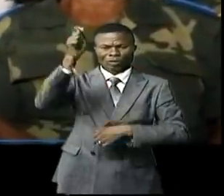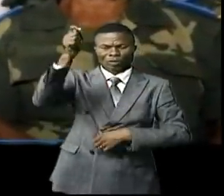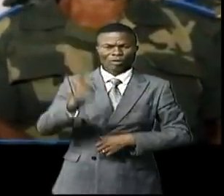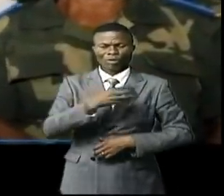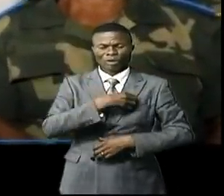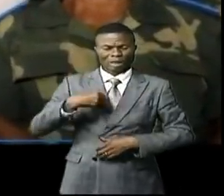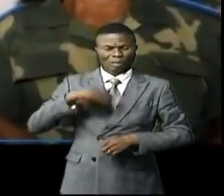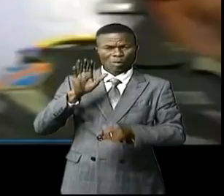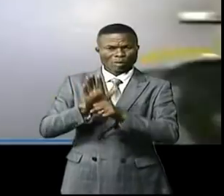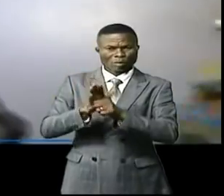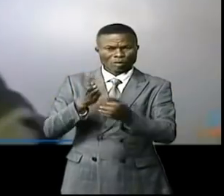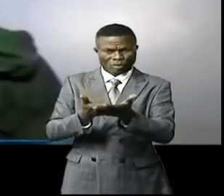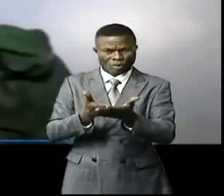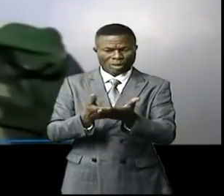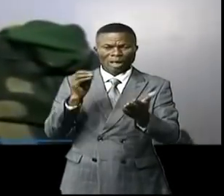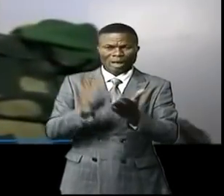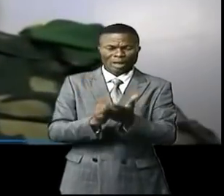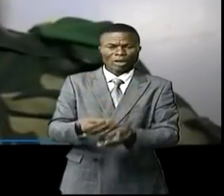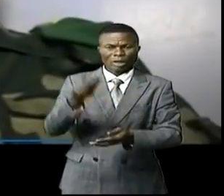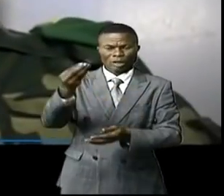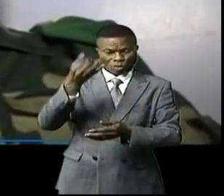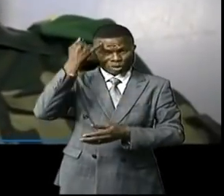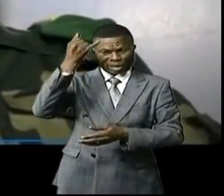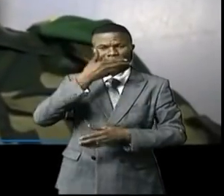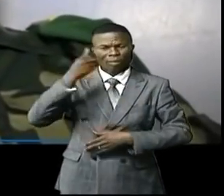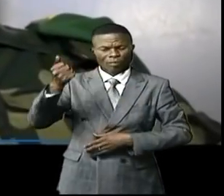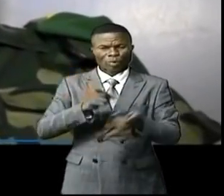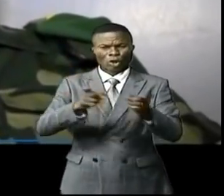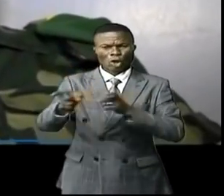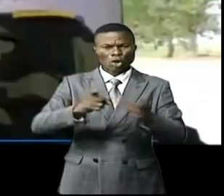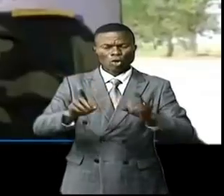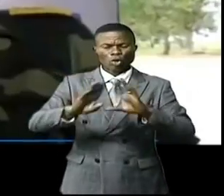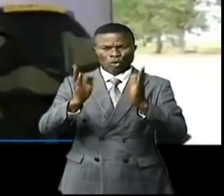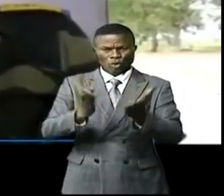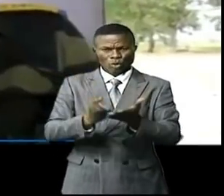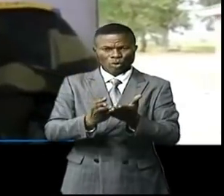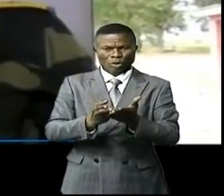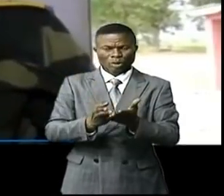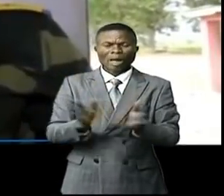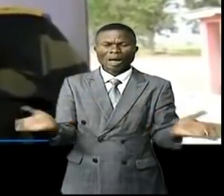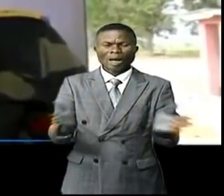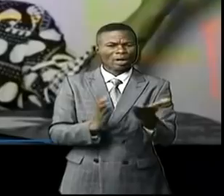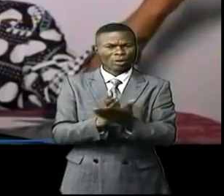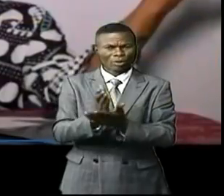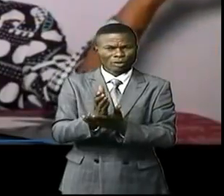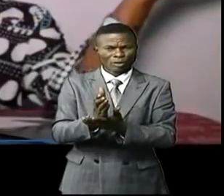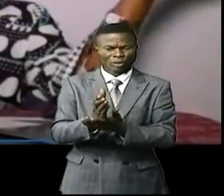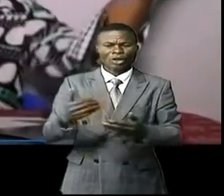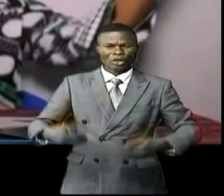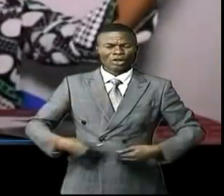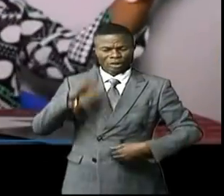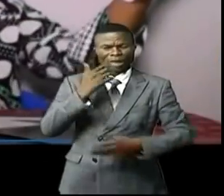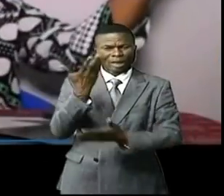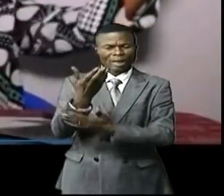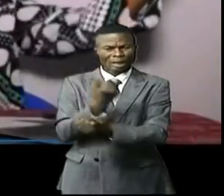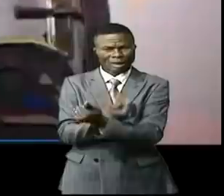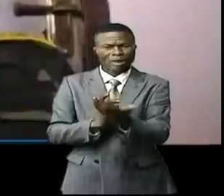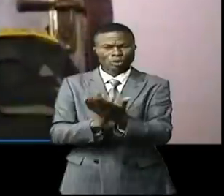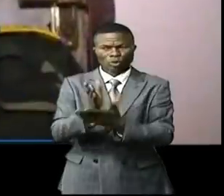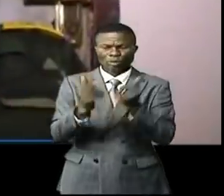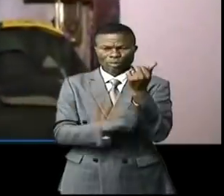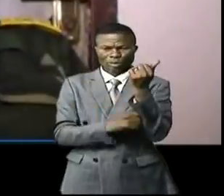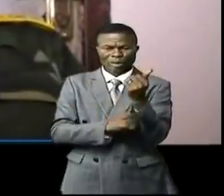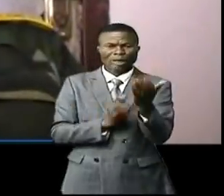féminins. Elle a à cet effet donné des directives et orientations à ces dernières pour les bons encadrements de ces recrues et les a appelés au respect des droits de l'homme, du